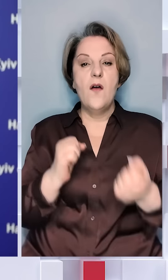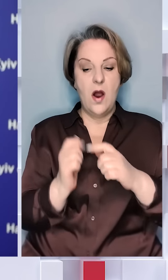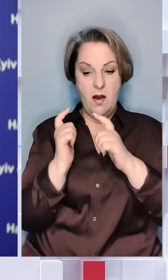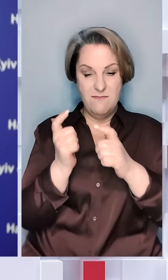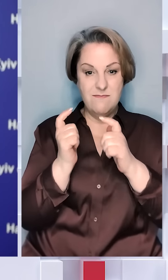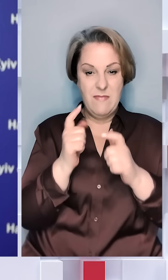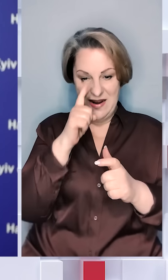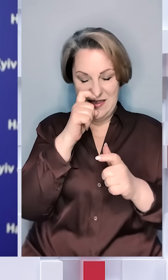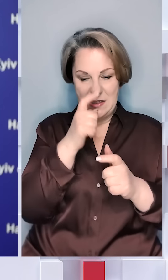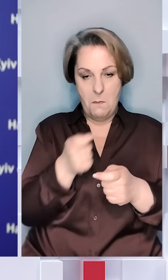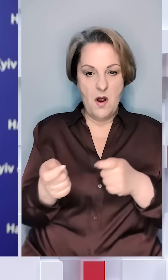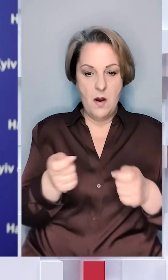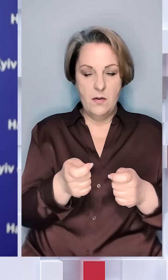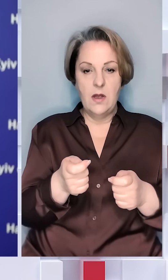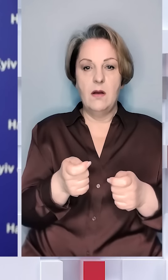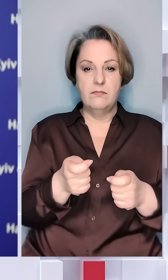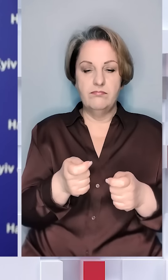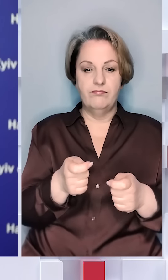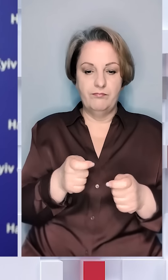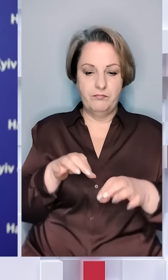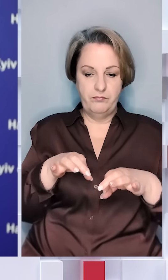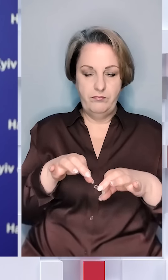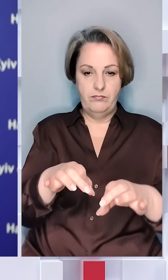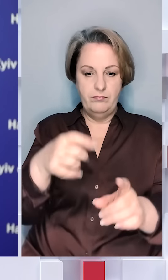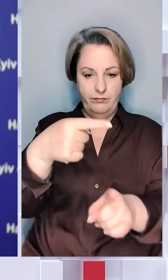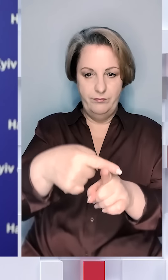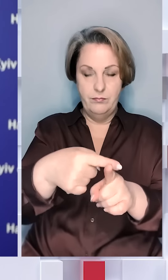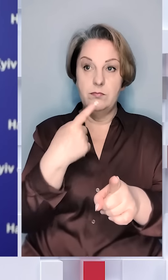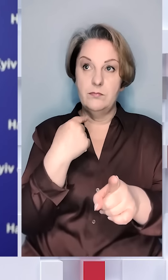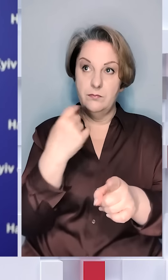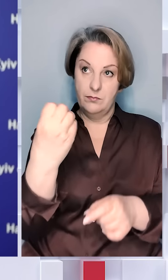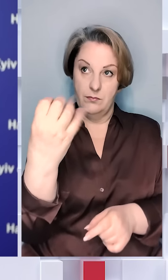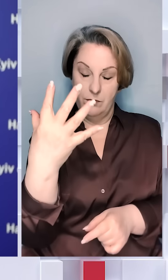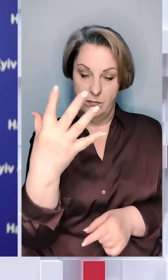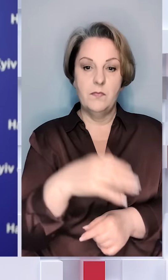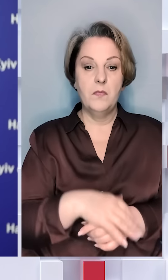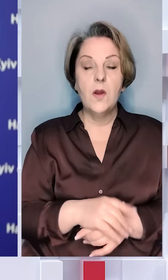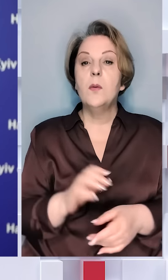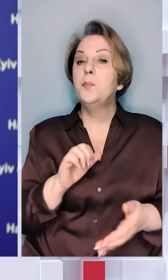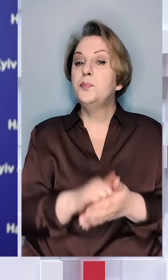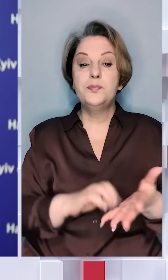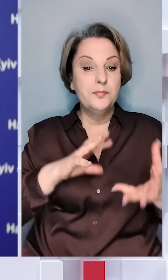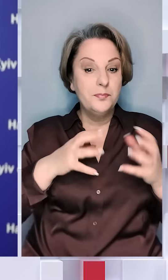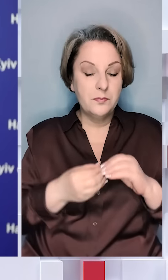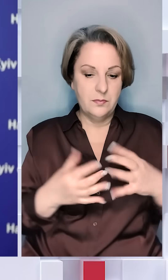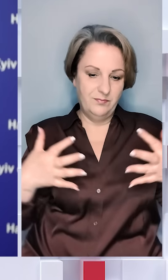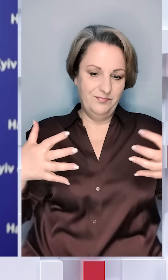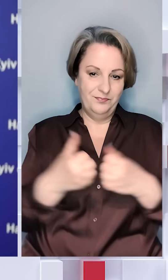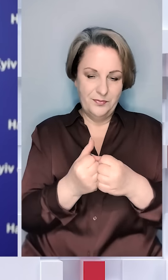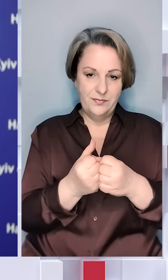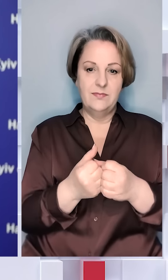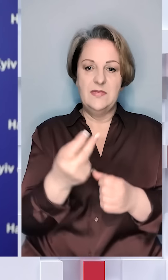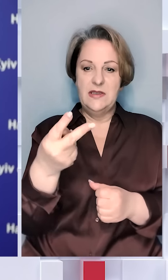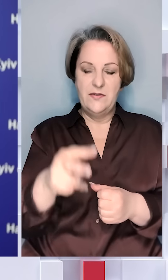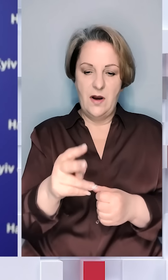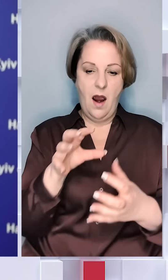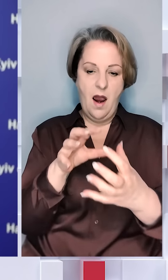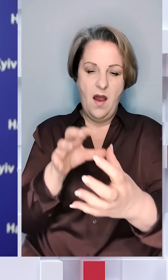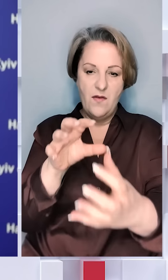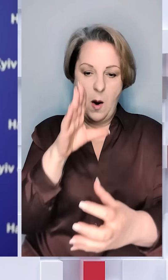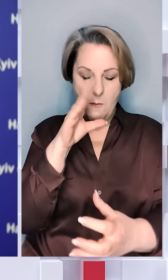вантажного автомобіля сміттєвоза виїхав на регульоване перехрестя на червоний сигнал світлофору. Внаслідок чого відбулося зіткнення з двома